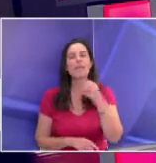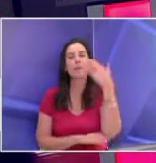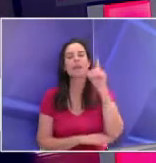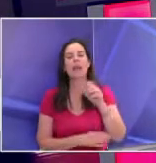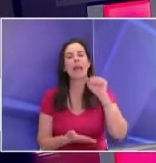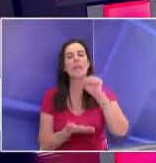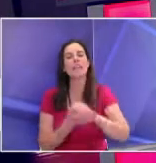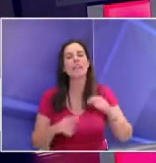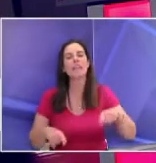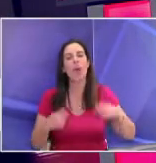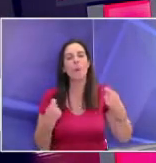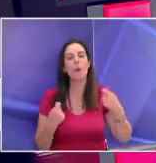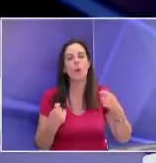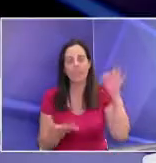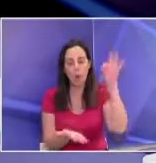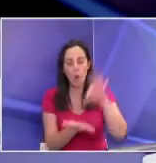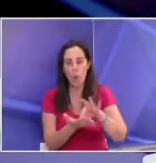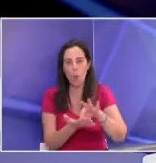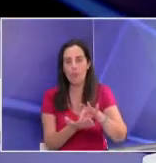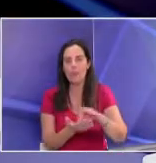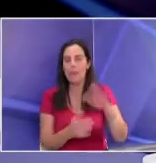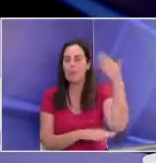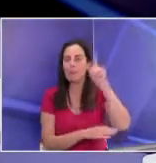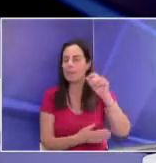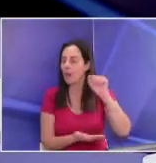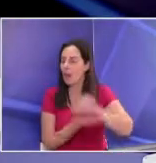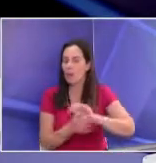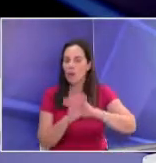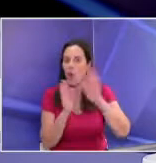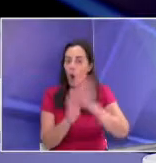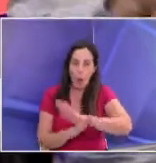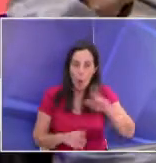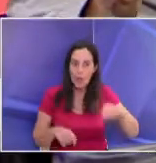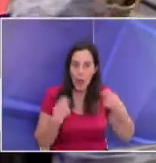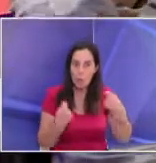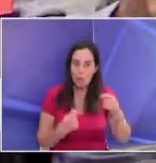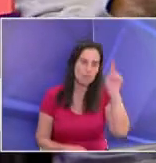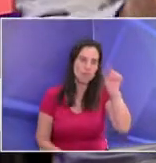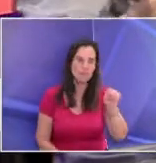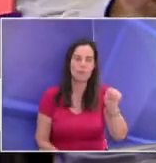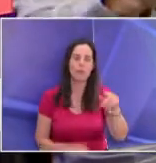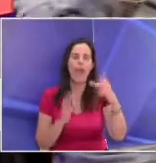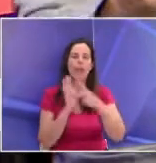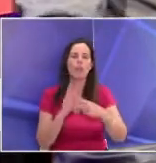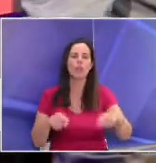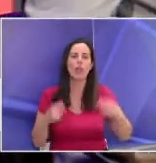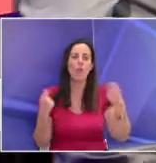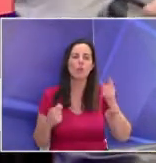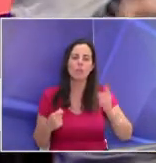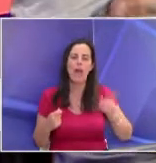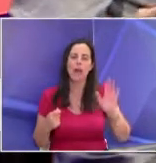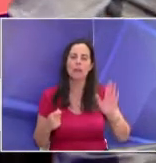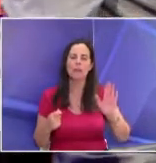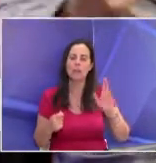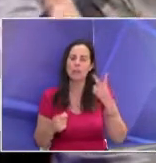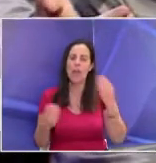צריכה לממן תרבות נקודה? האם המדינה צריכה לממן כל תרבות סימן שאלה? הקריטריון לתרבות צריך להיות